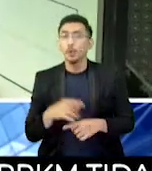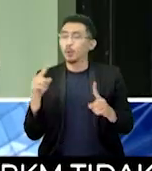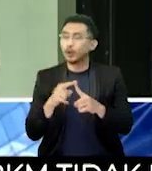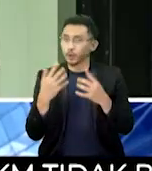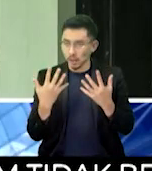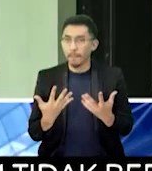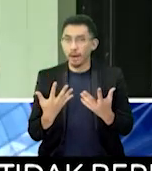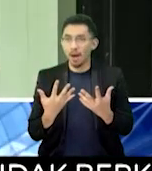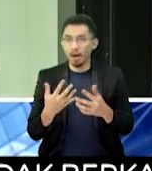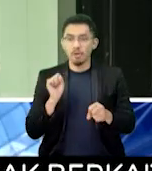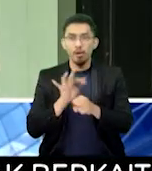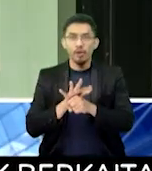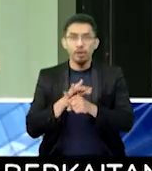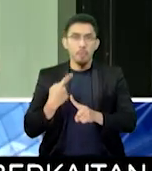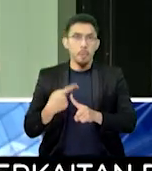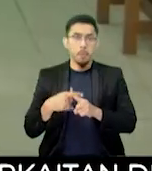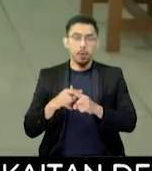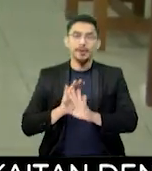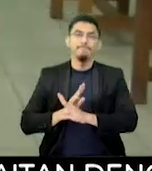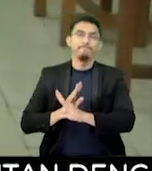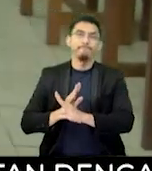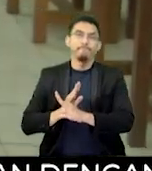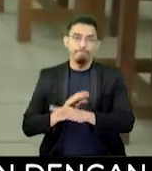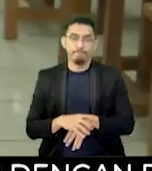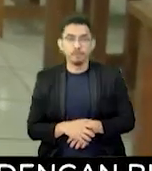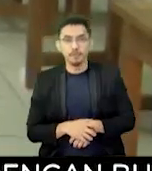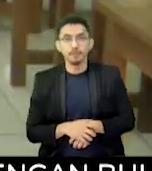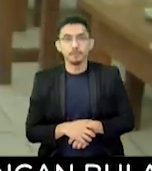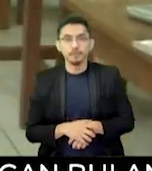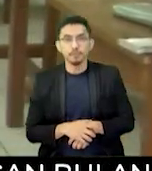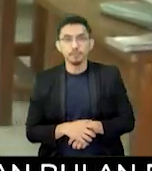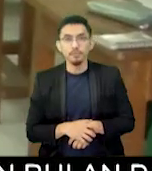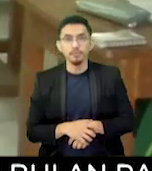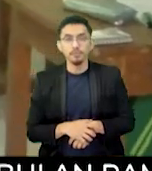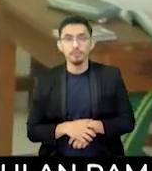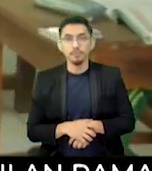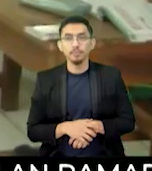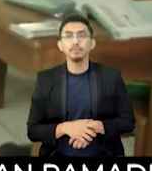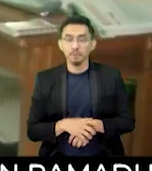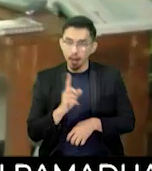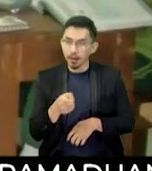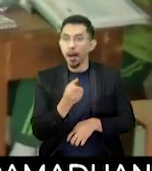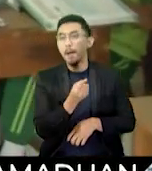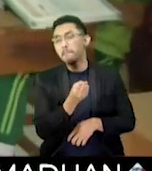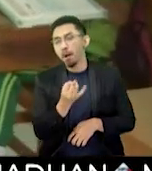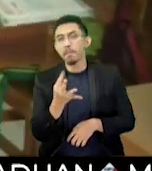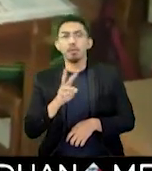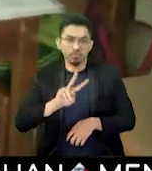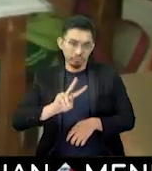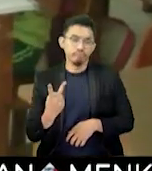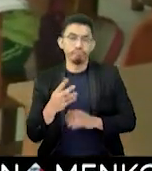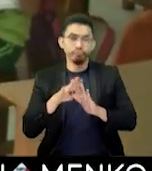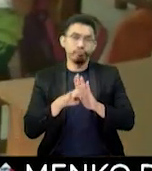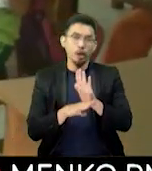cofish nanti yang ada di sekolah ini Adapun juga terdapat beberapa aturan yang berubah selama peta 50% yakni